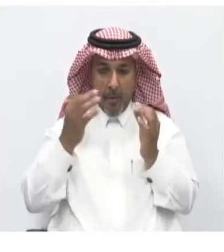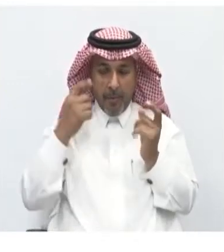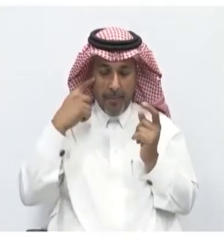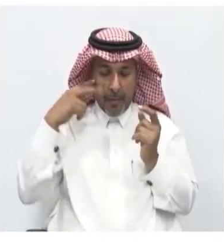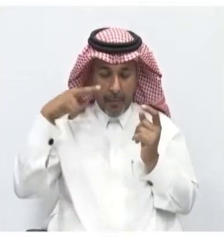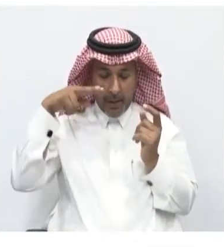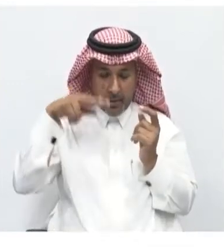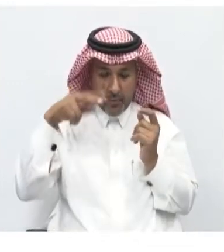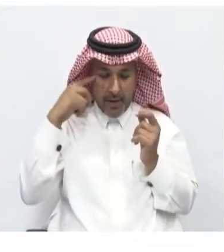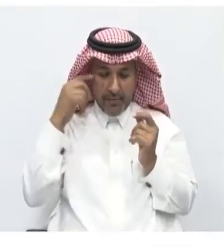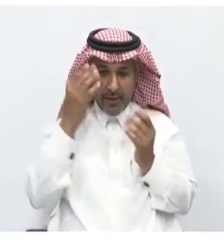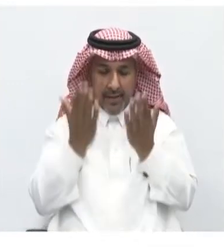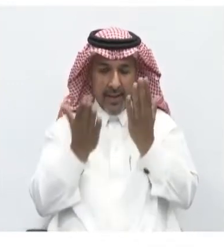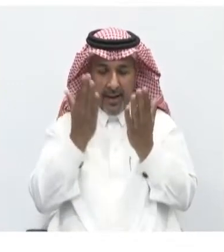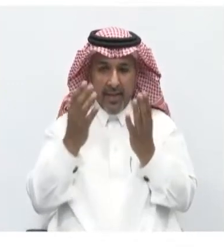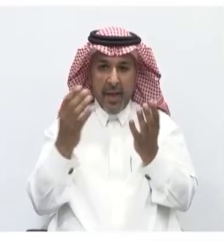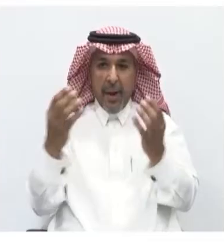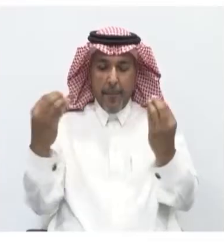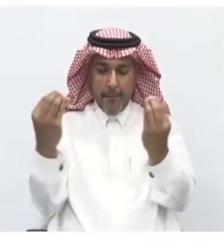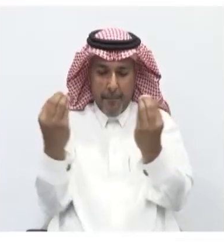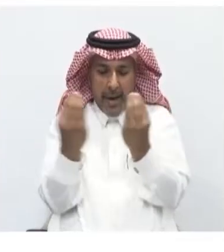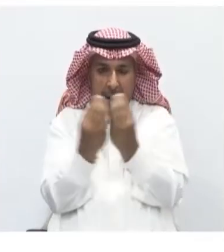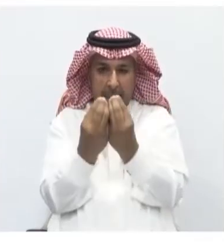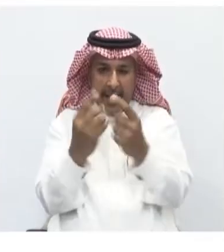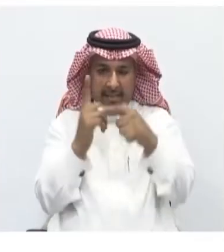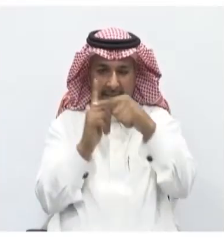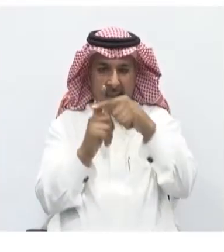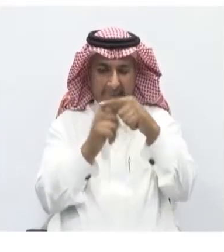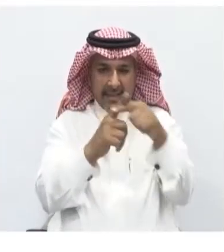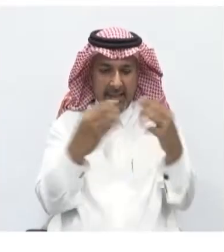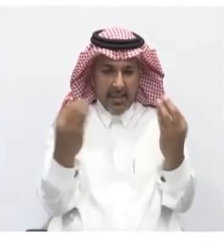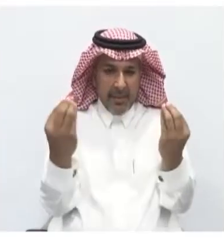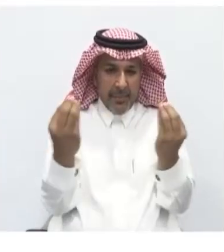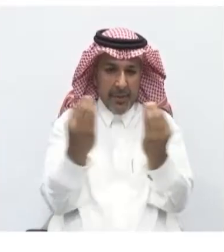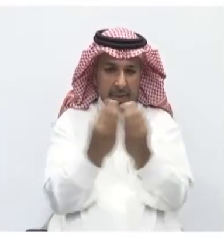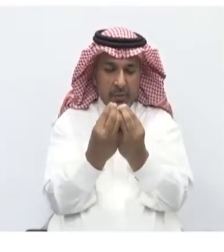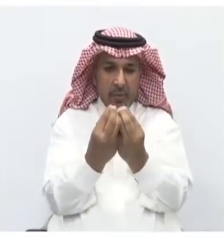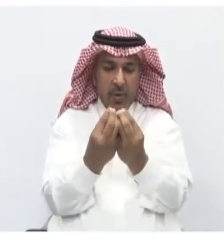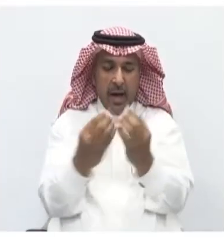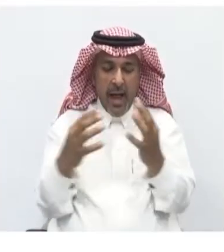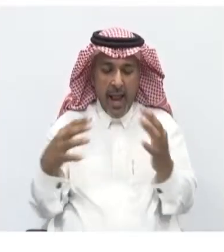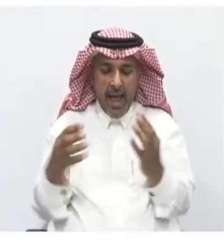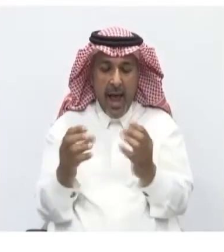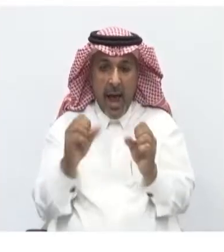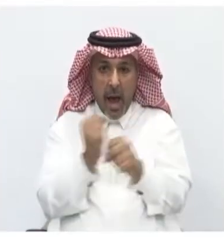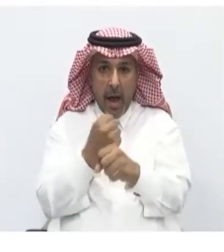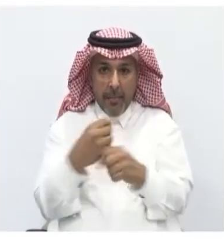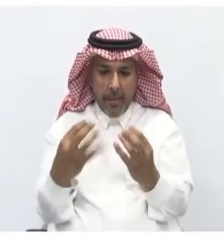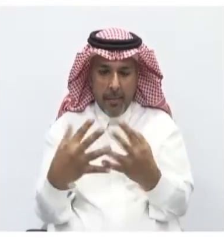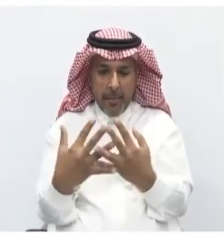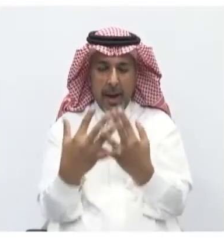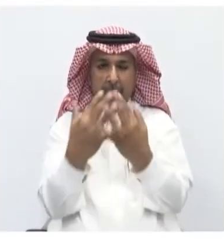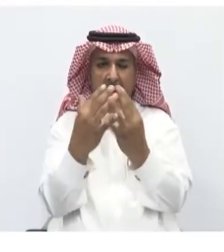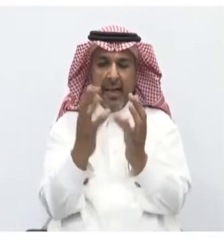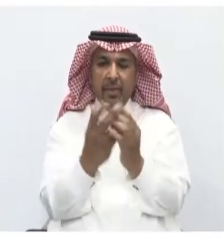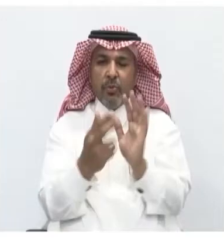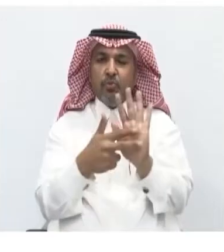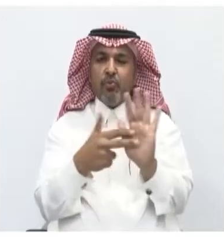فان مجموع كتل المواد المتفاعله يساوي